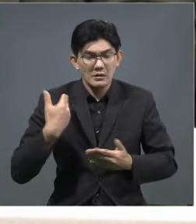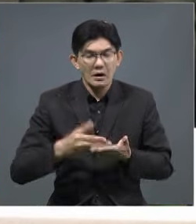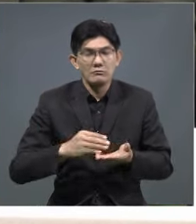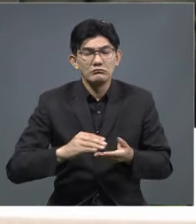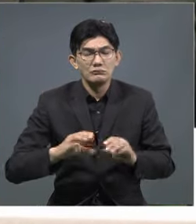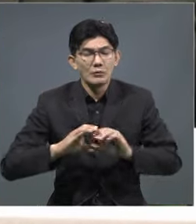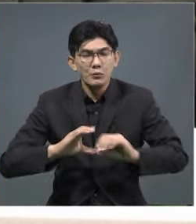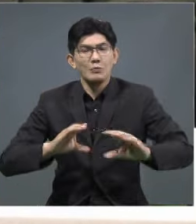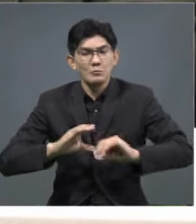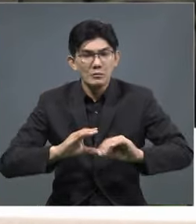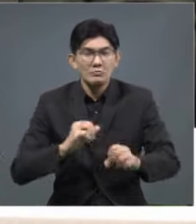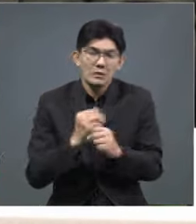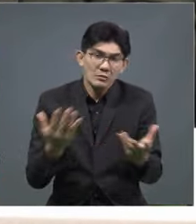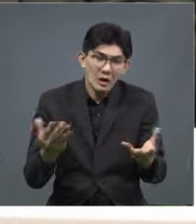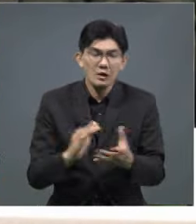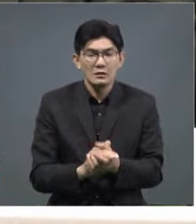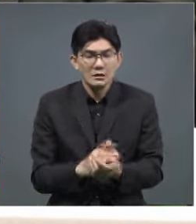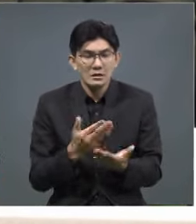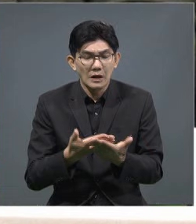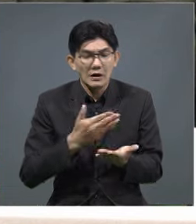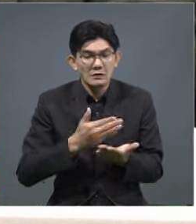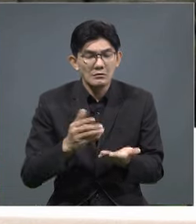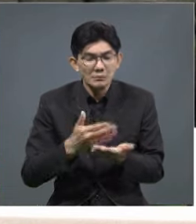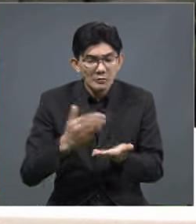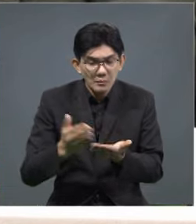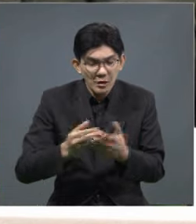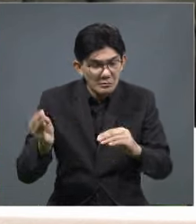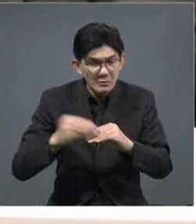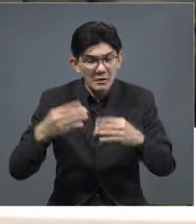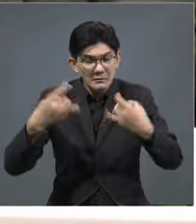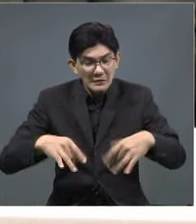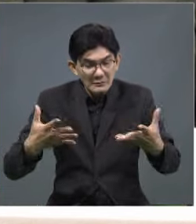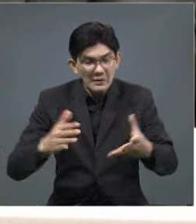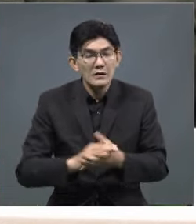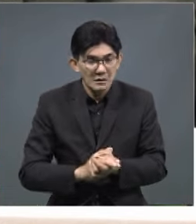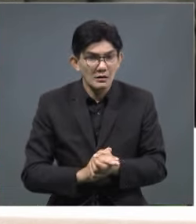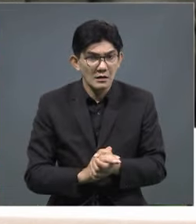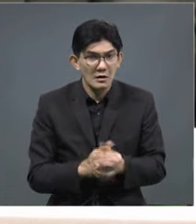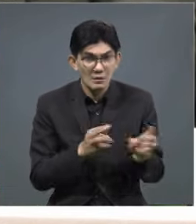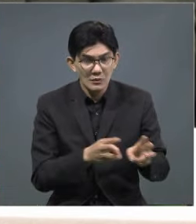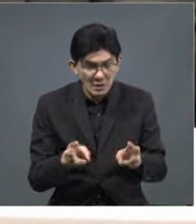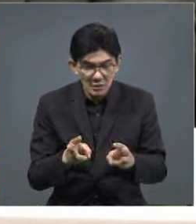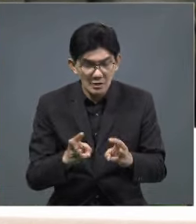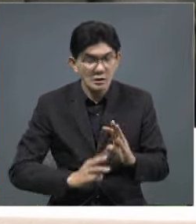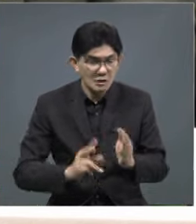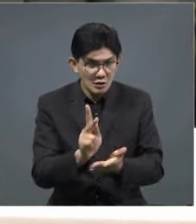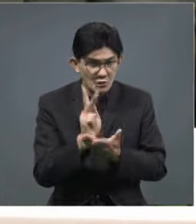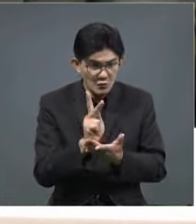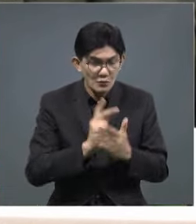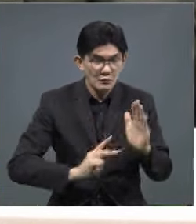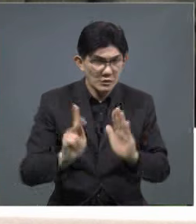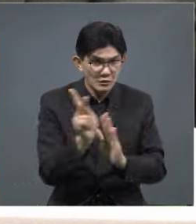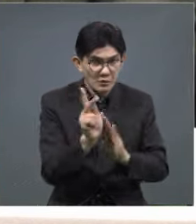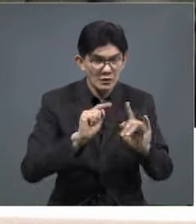ไปนะครับฉะนั้นการที่เพิ่มงวดไม่ได้มีความเสี่ยงเพราะในกฎเกณฑ์การให้กู้มันยังกำหนดเงื่อนไข